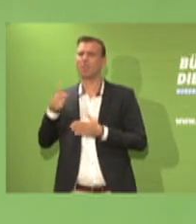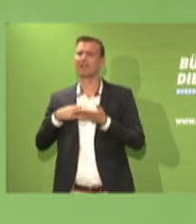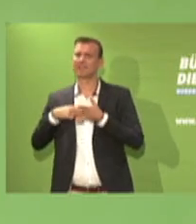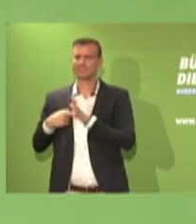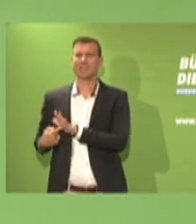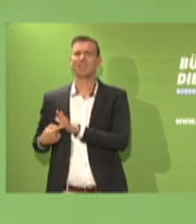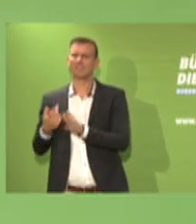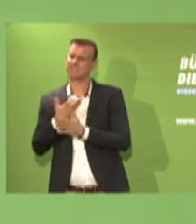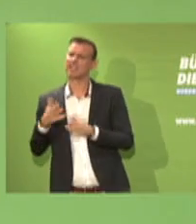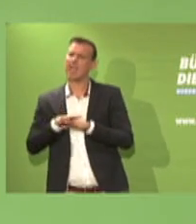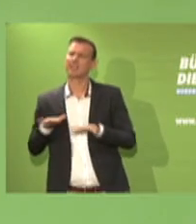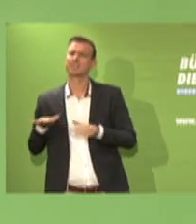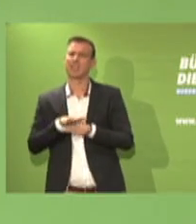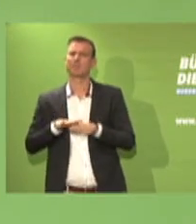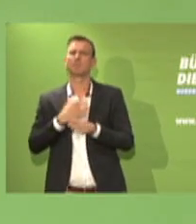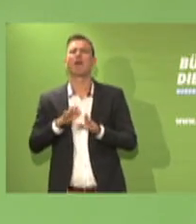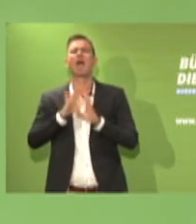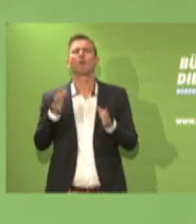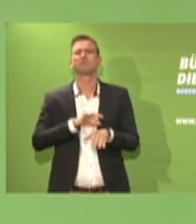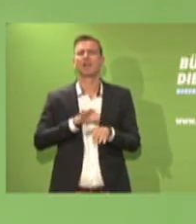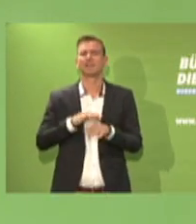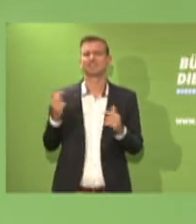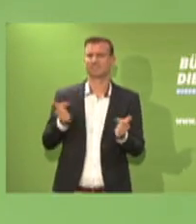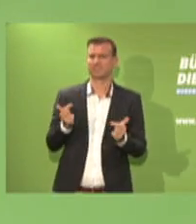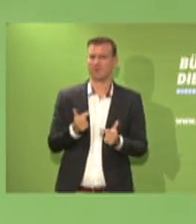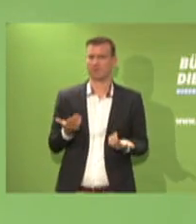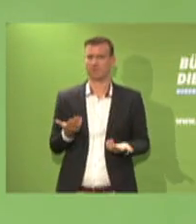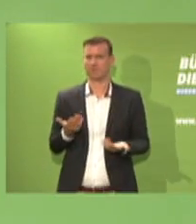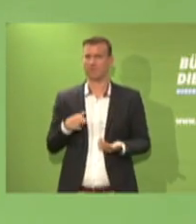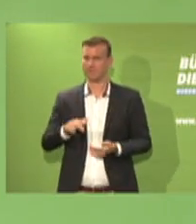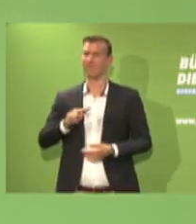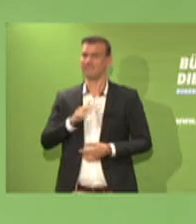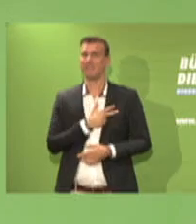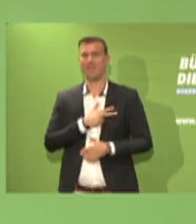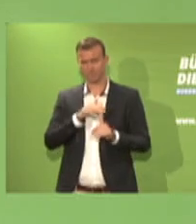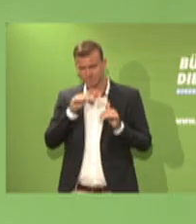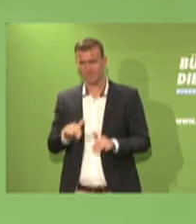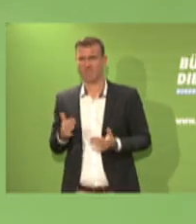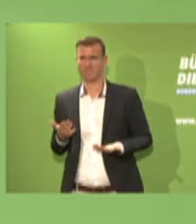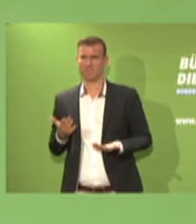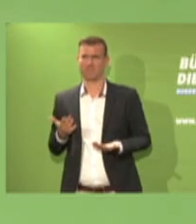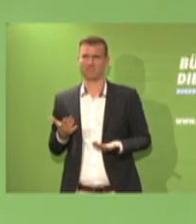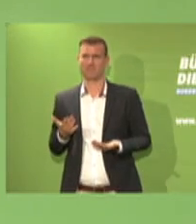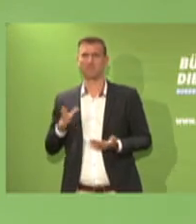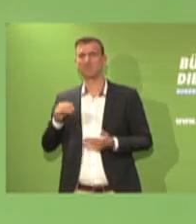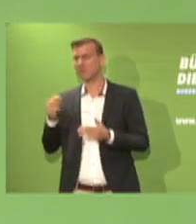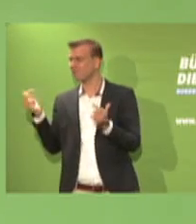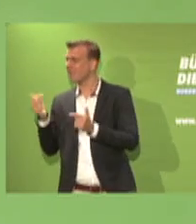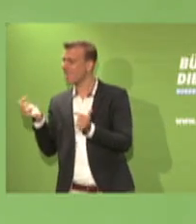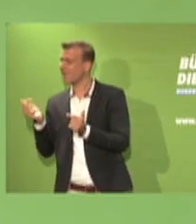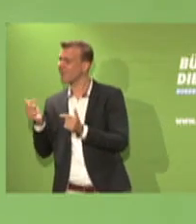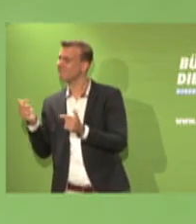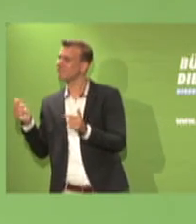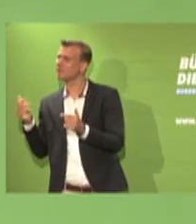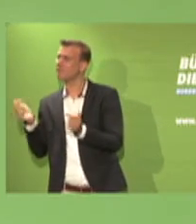Landesebene, zum Beispiel für die Hausarztversorgung, auch tatsächlich vor Ort ankommen und zusammen mit der pflegerischen Versorgung